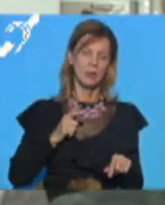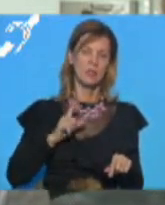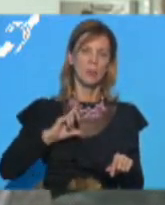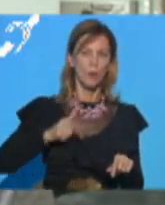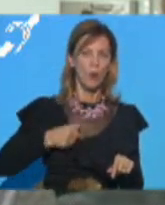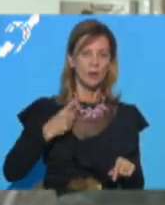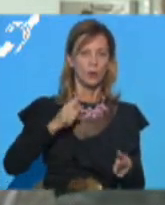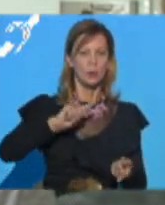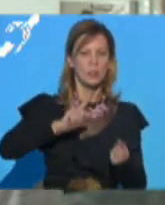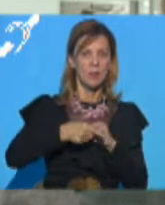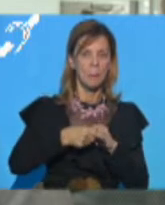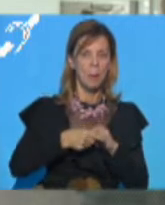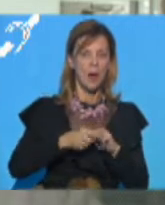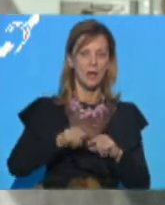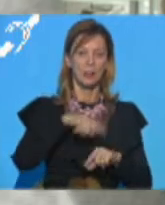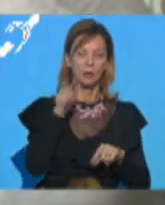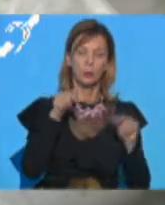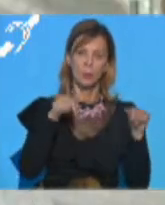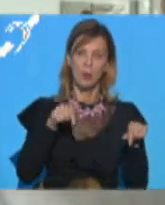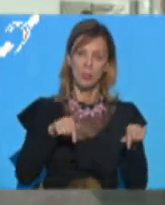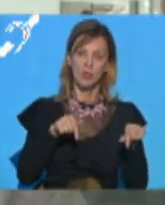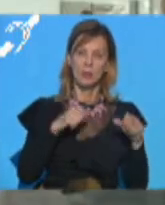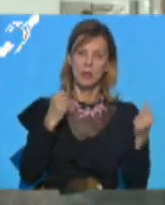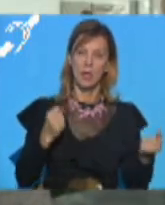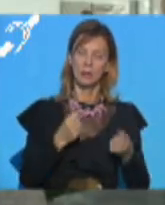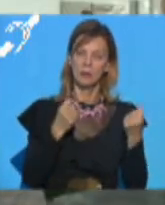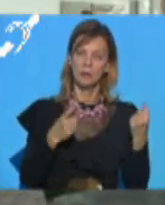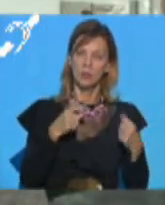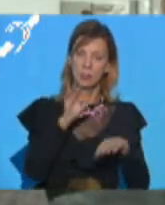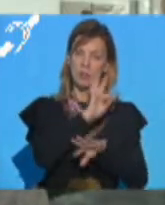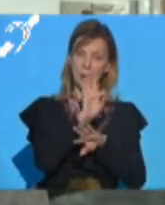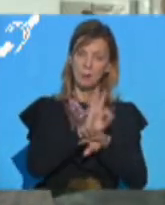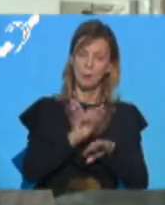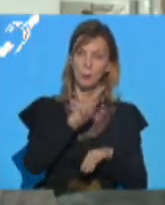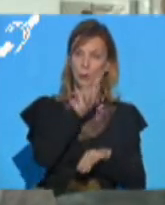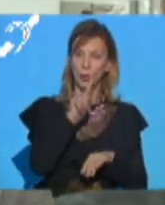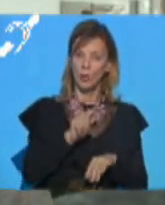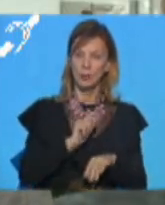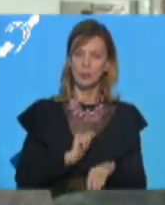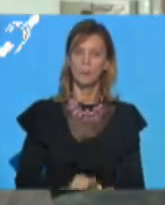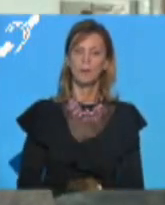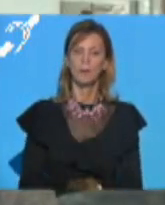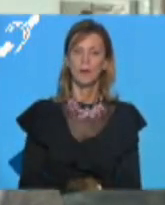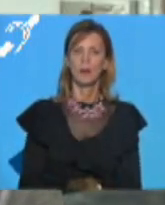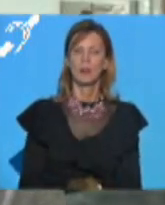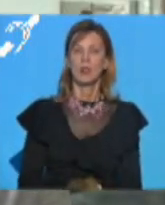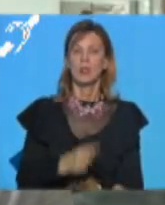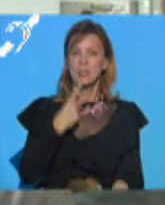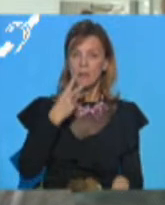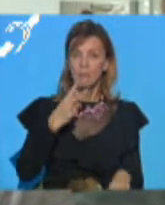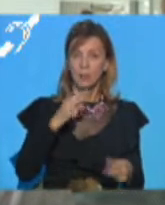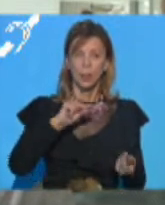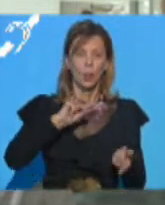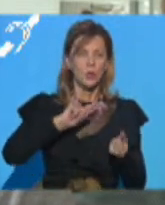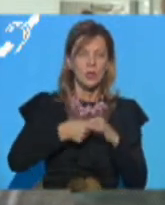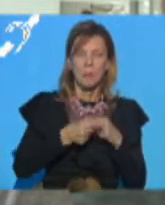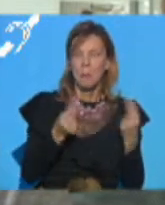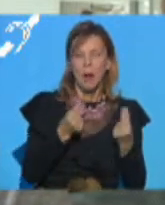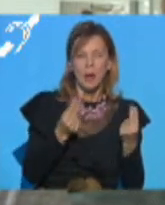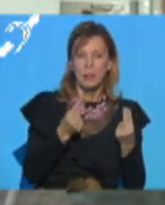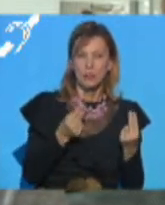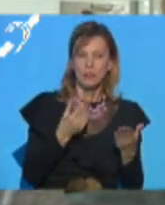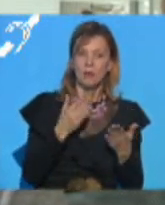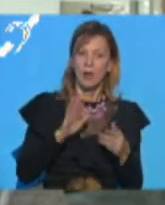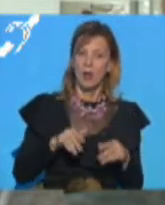lucrurilor după toate aceste activități, după toate aceste programe de voluntariat, se vede o schimbare, cel puțin în